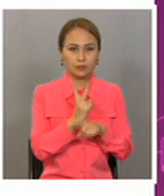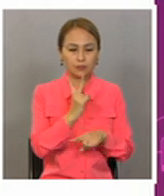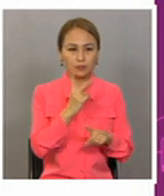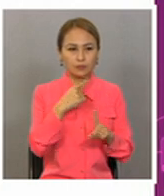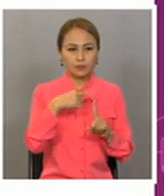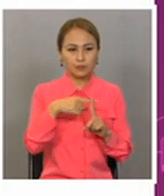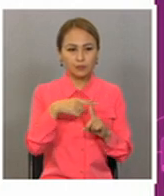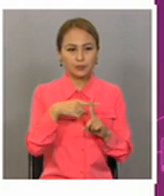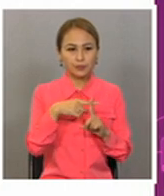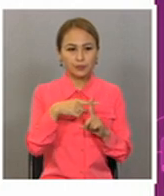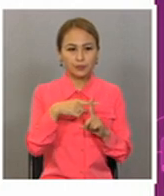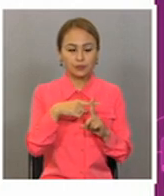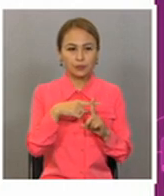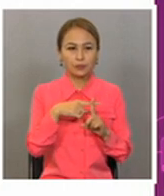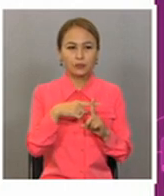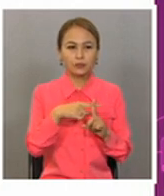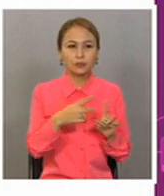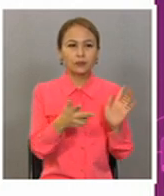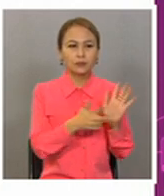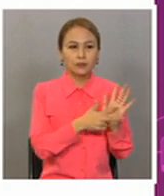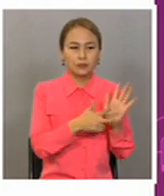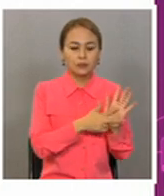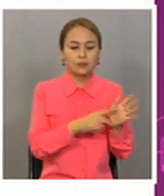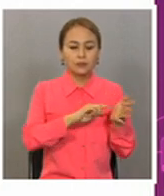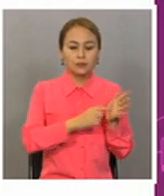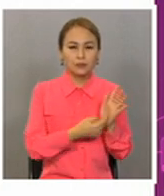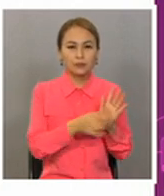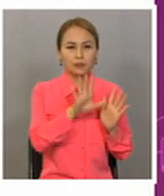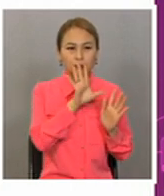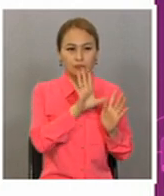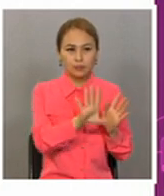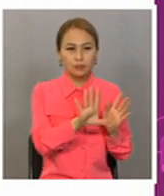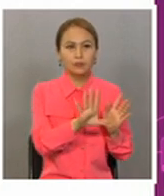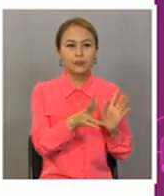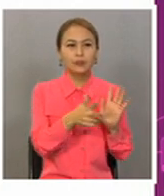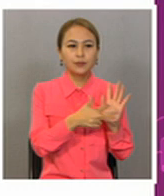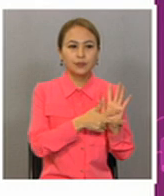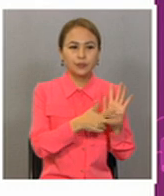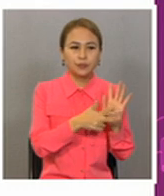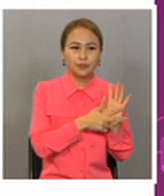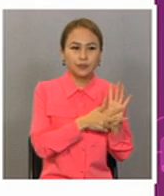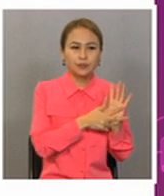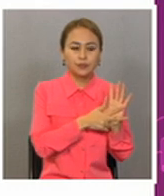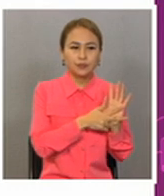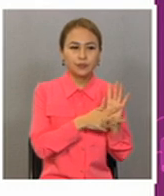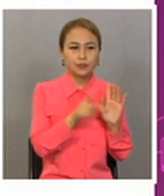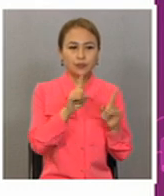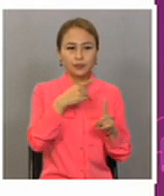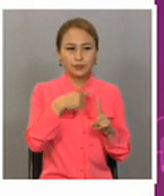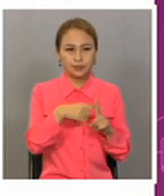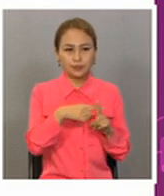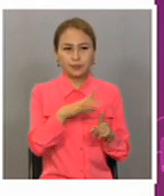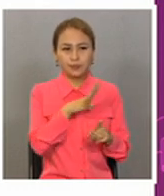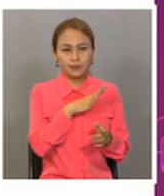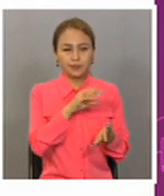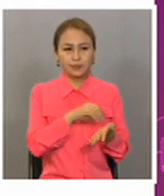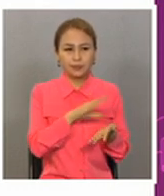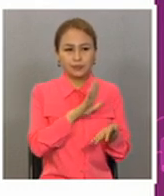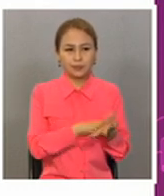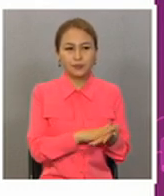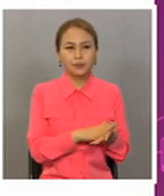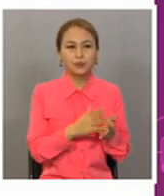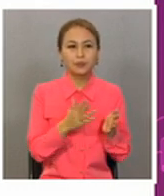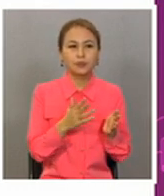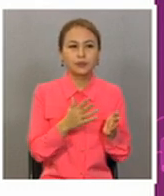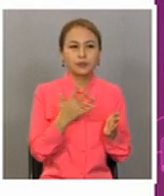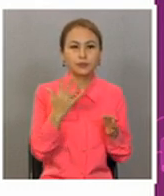қосамыз. 8 және 5 сандарының көбейтіндісін қосынды түрінде жазу үшін 8 санын 5